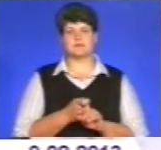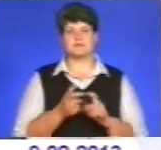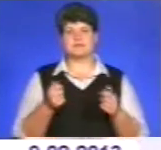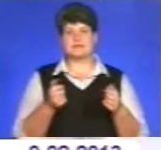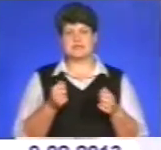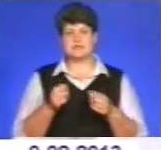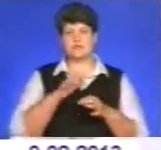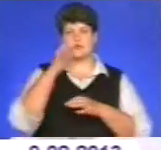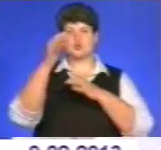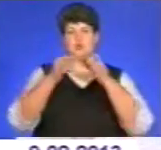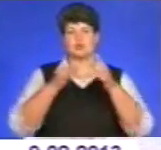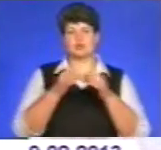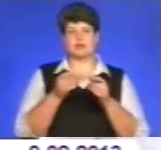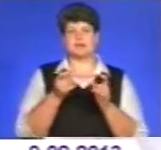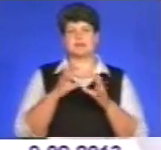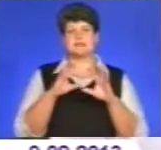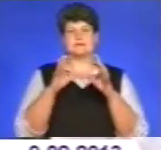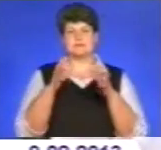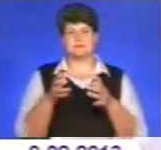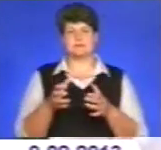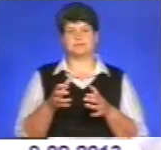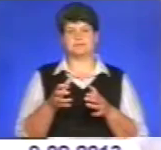з дистанційними супутниками Землі.